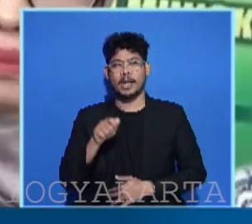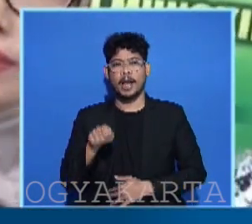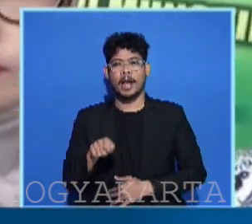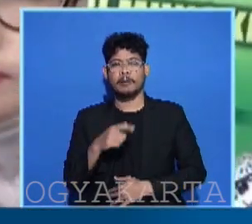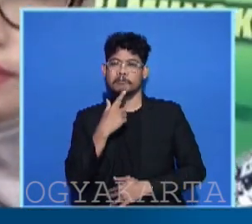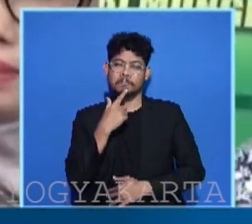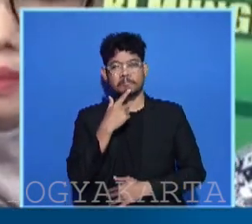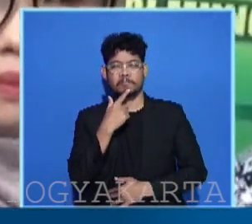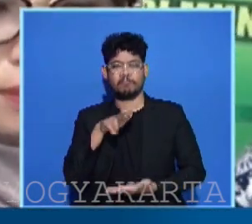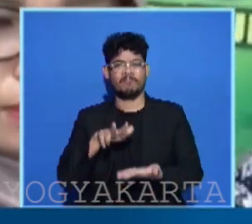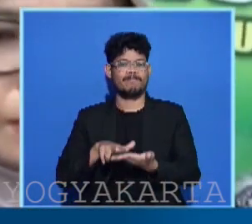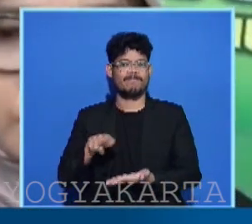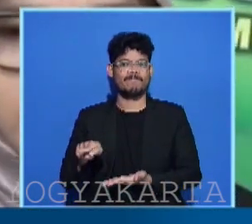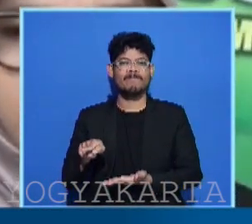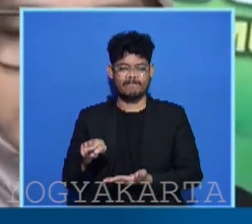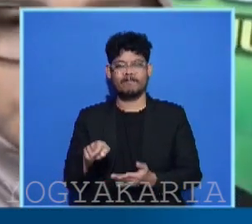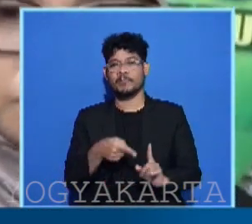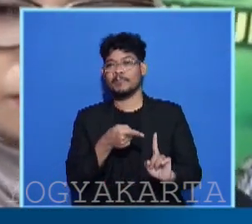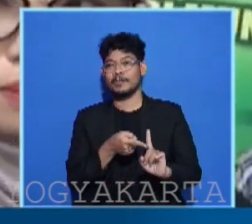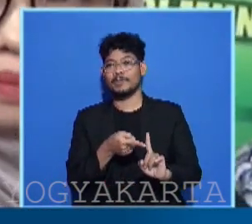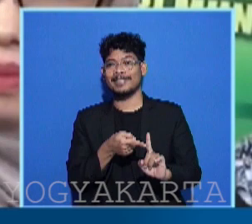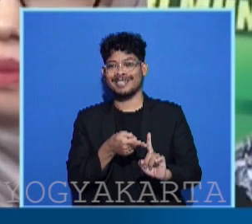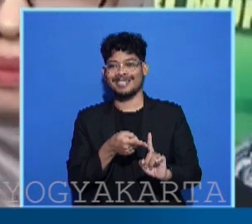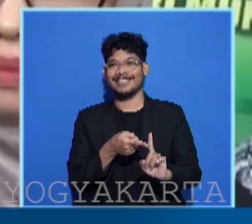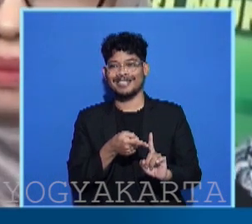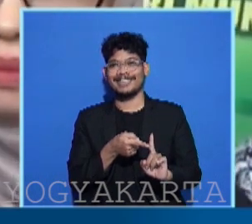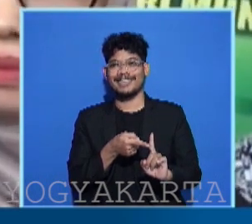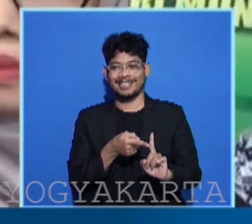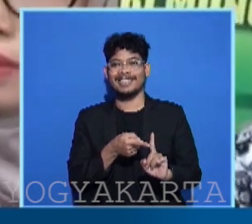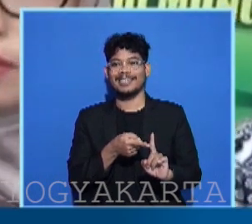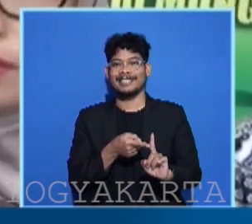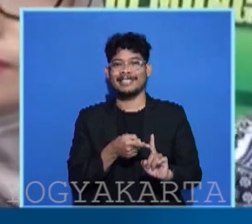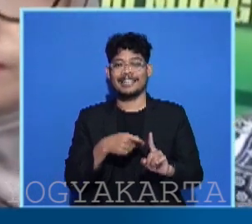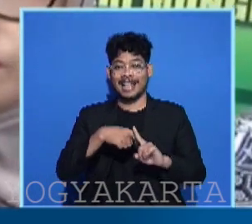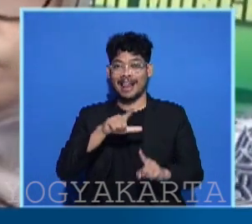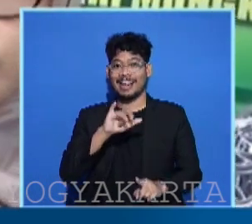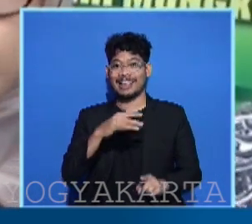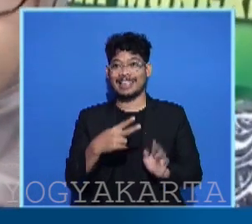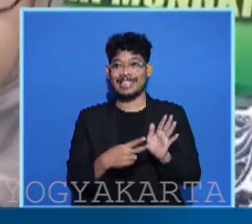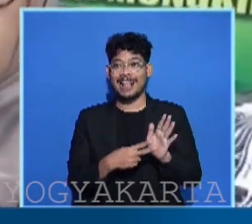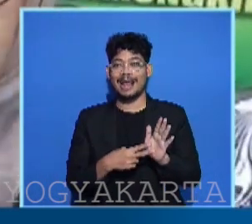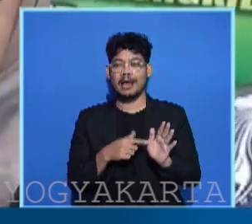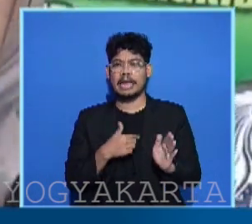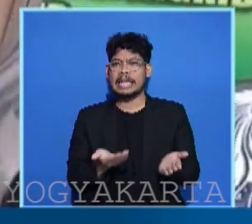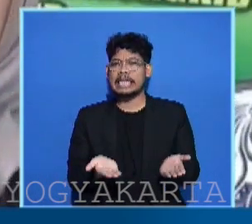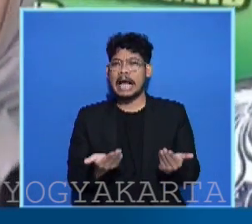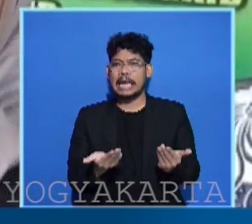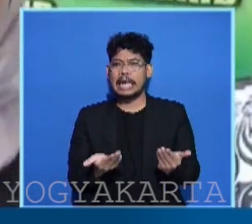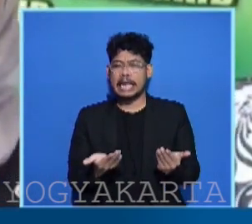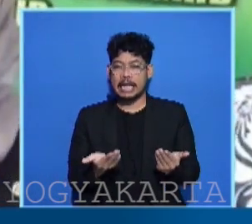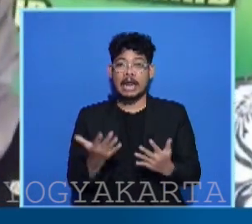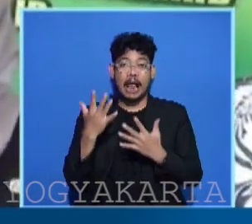jelas klien kami sedikit merasa ingin diberikan keringanan. Jadi masih berharap untuk diberikan